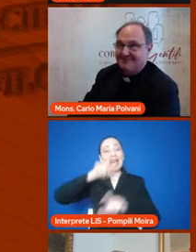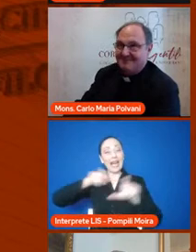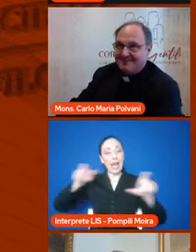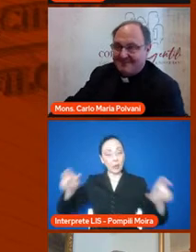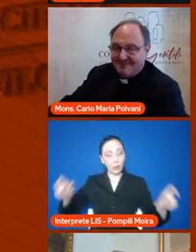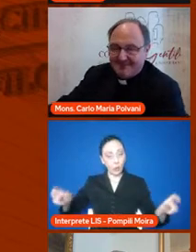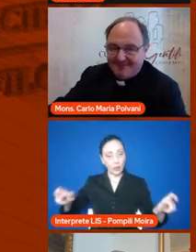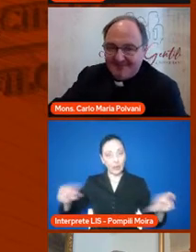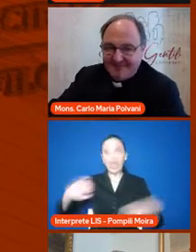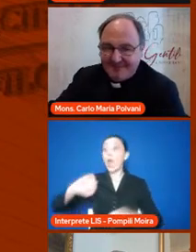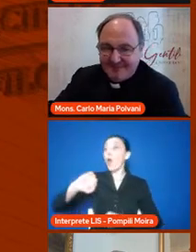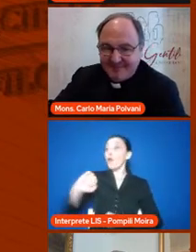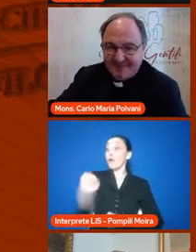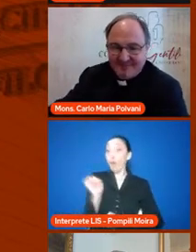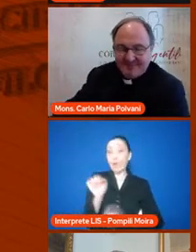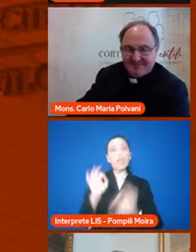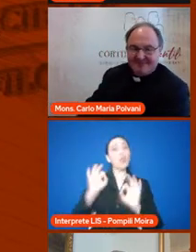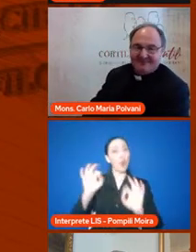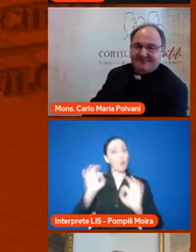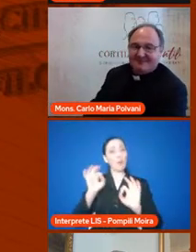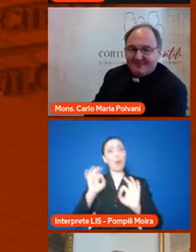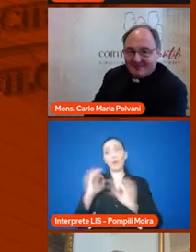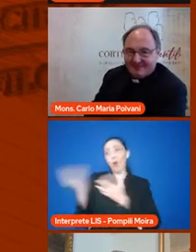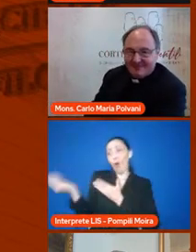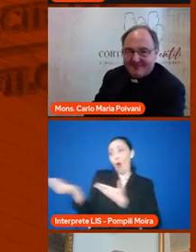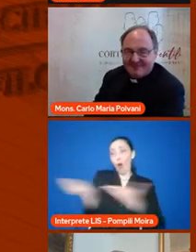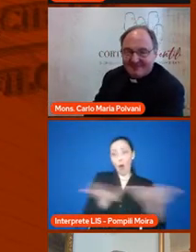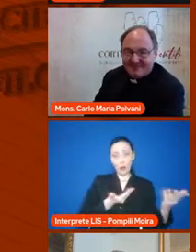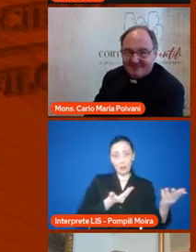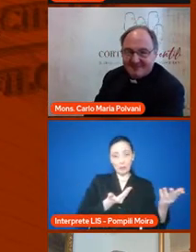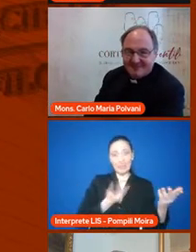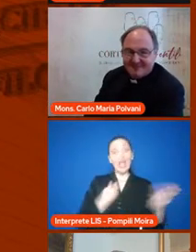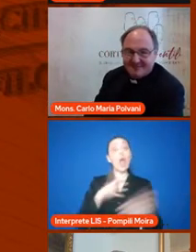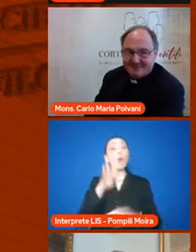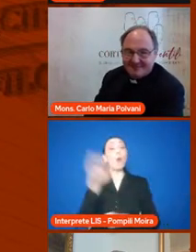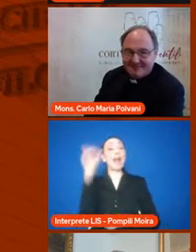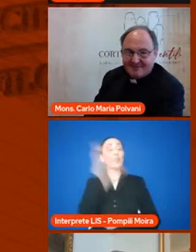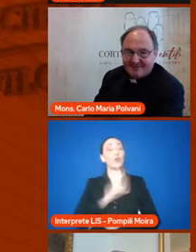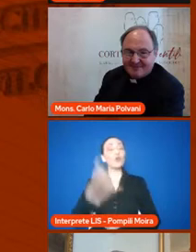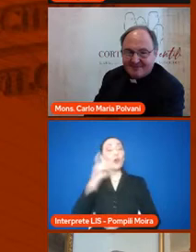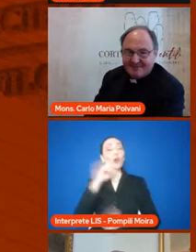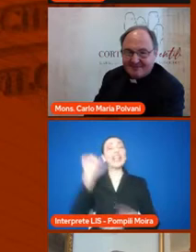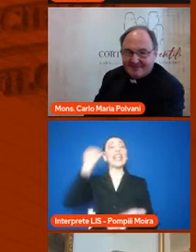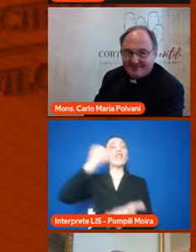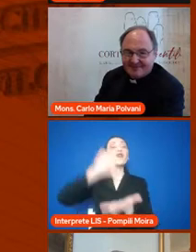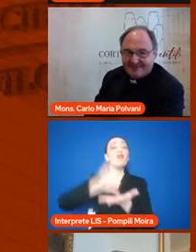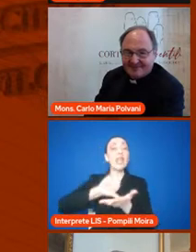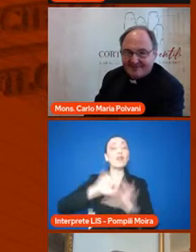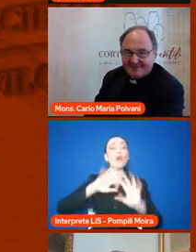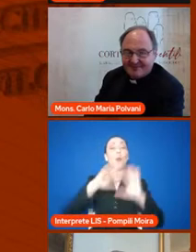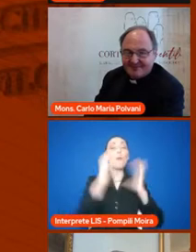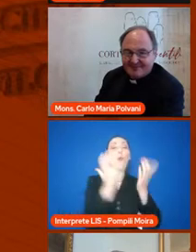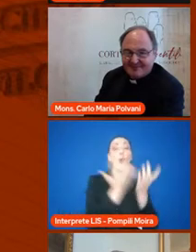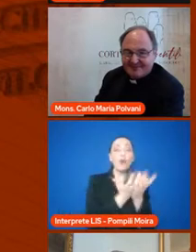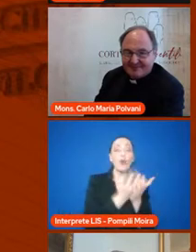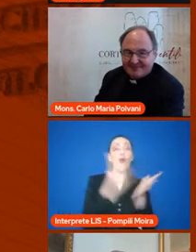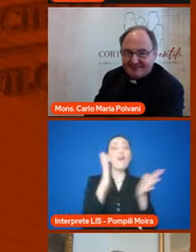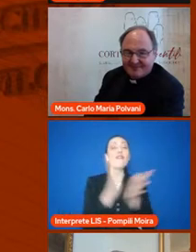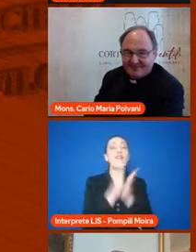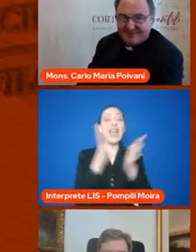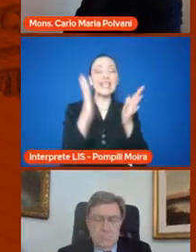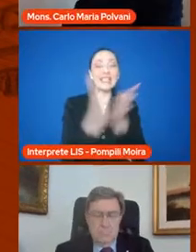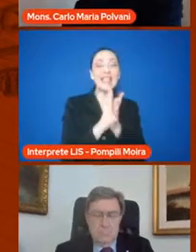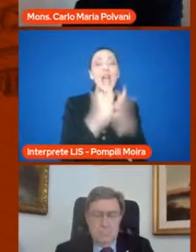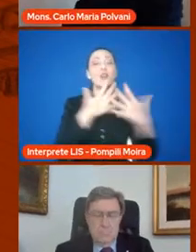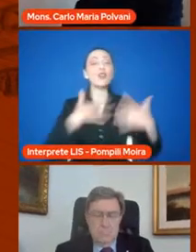tutti, dal 27 al 30 aprile per 4 giorni, centro del mondo della scienza e della filosofia. Grazie alle nuove